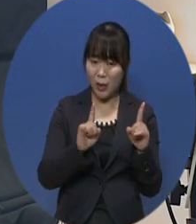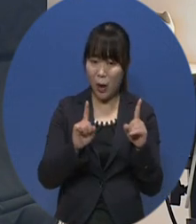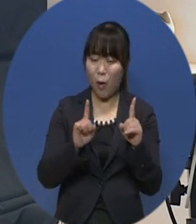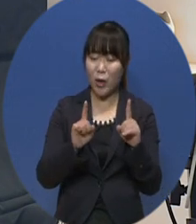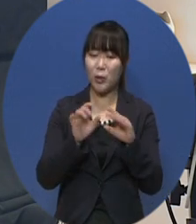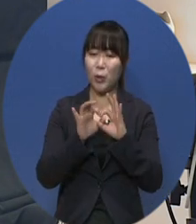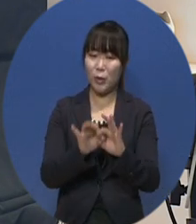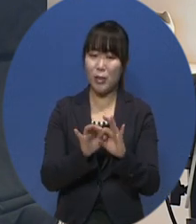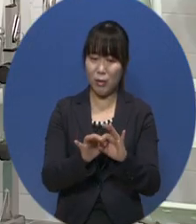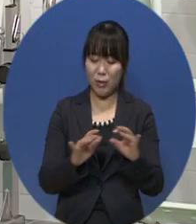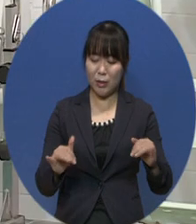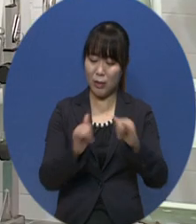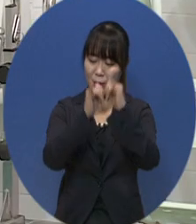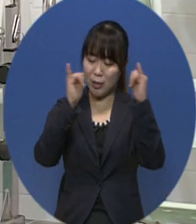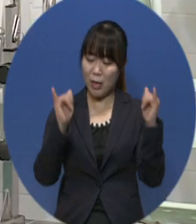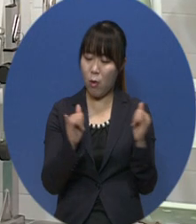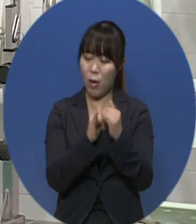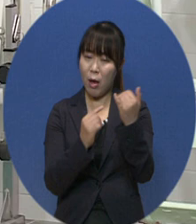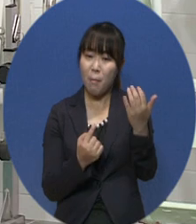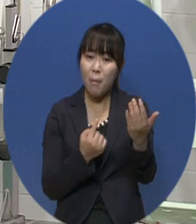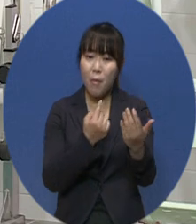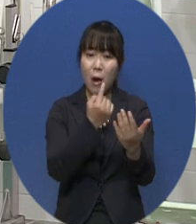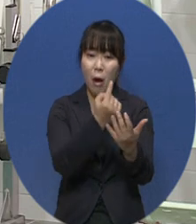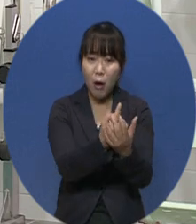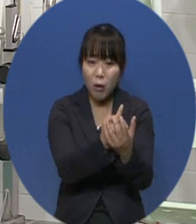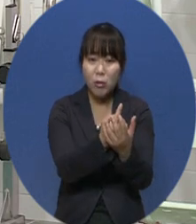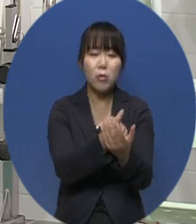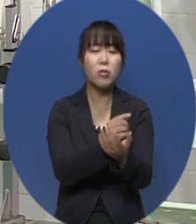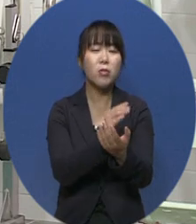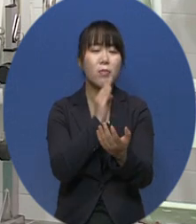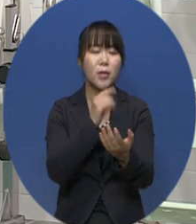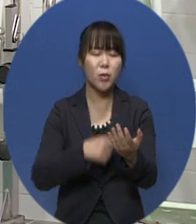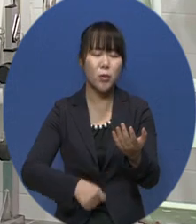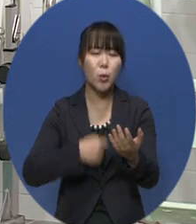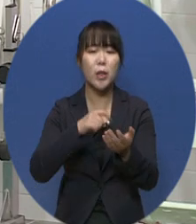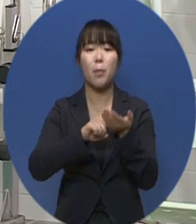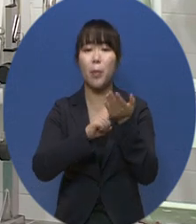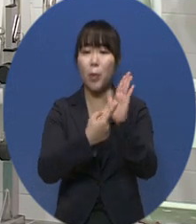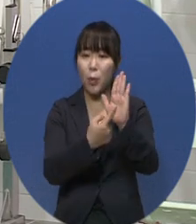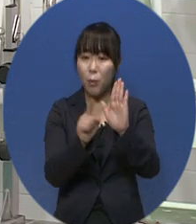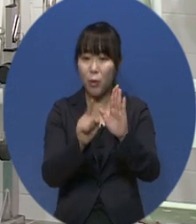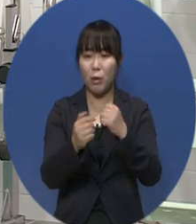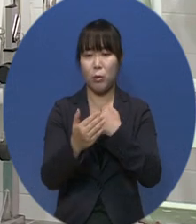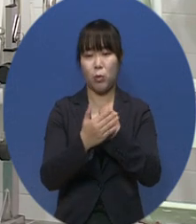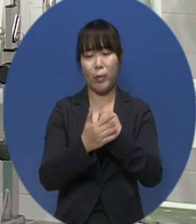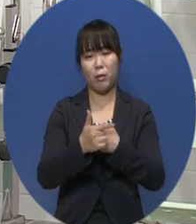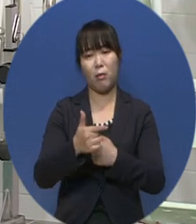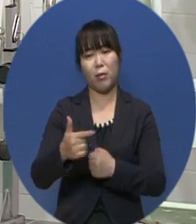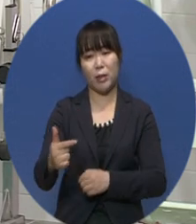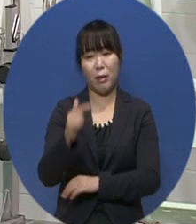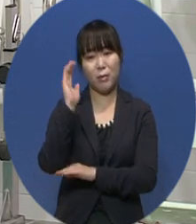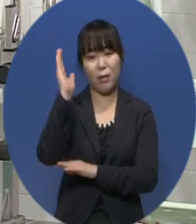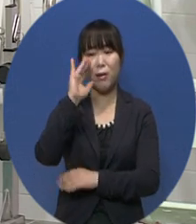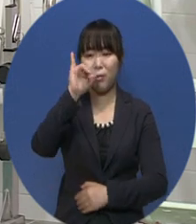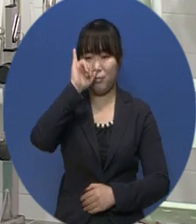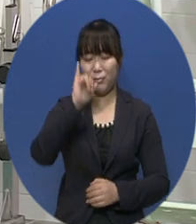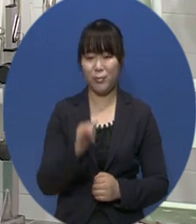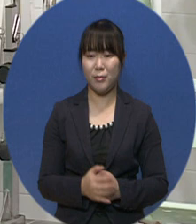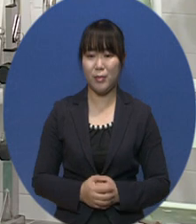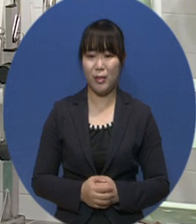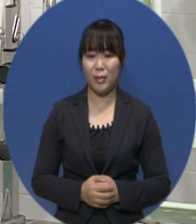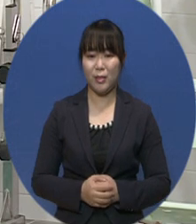환자분들이 재활을 통해서 사회에 진출한 거를 정말 솔직하게 표현했는데 큰 도움을 받았다는 얘기를 해요. 네네.